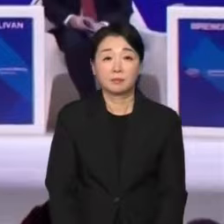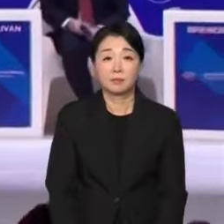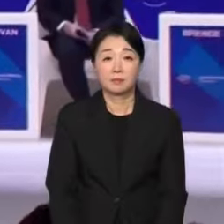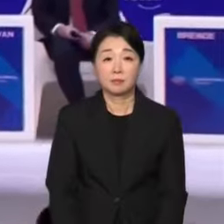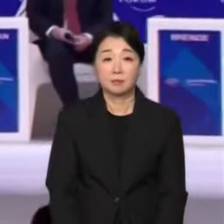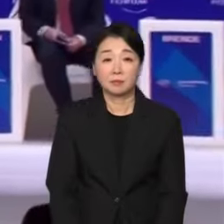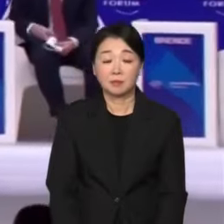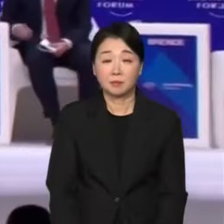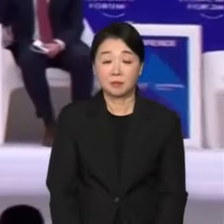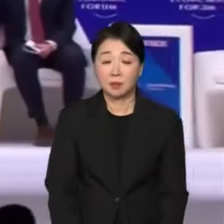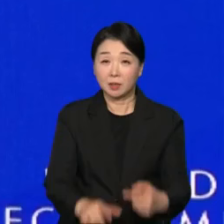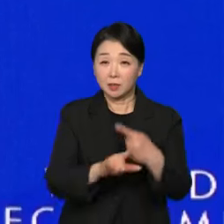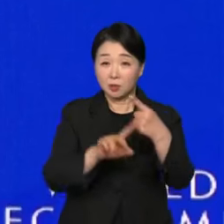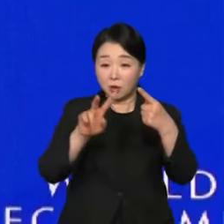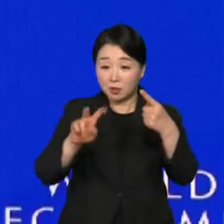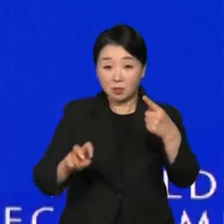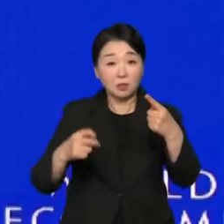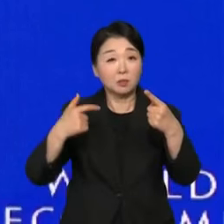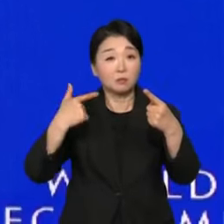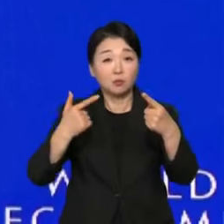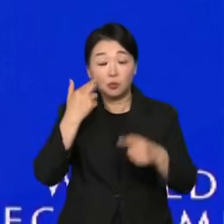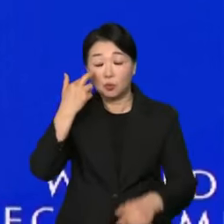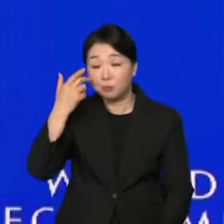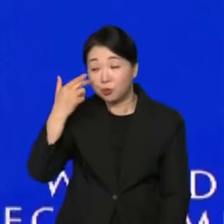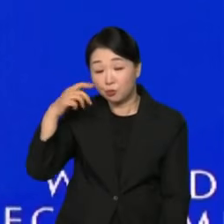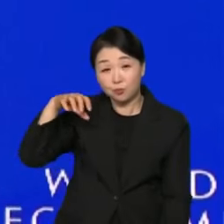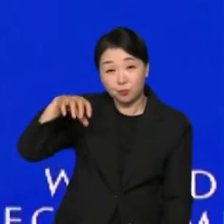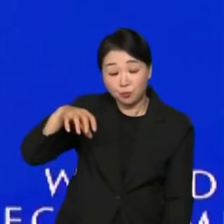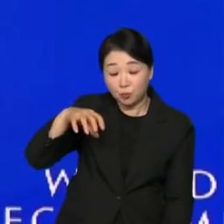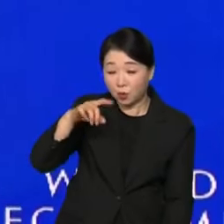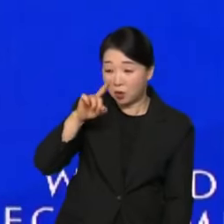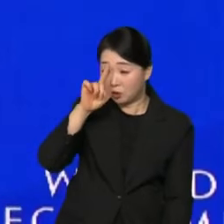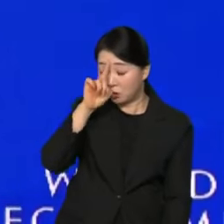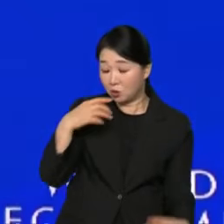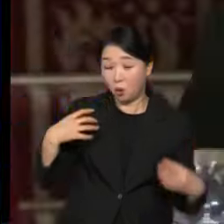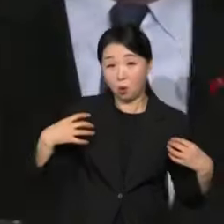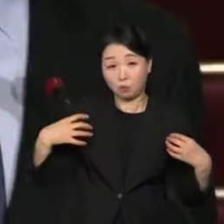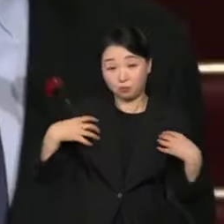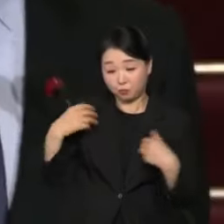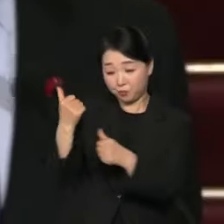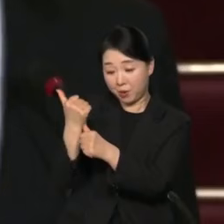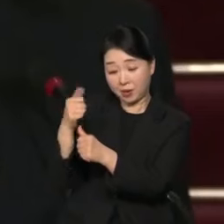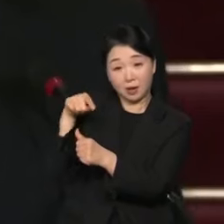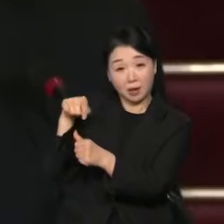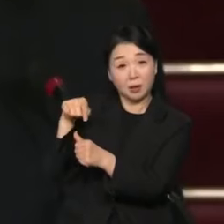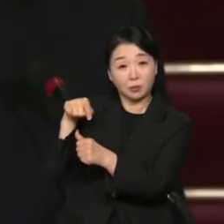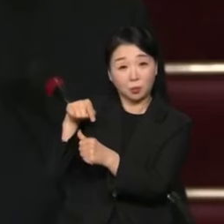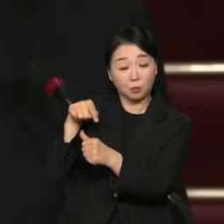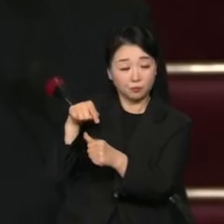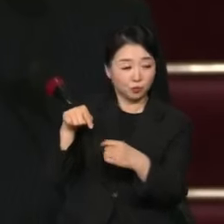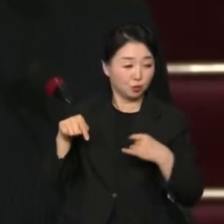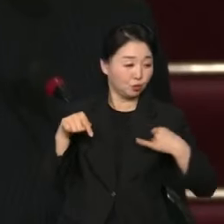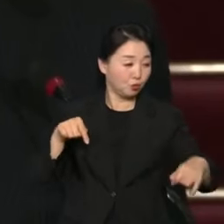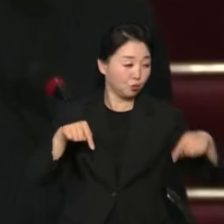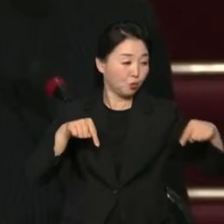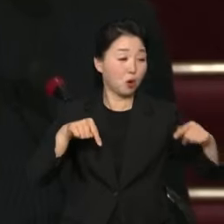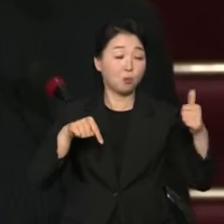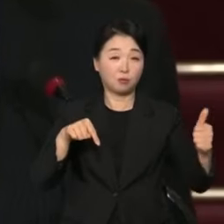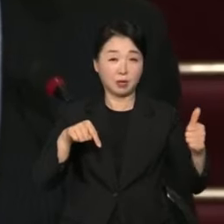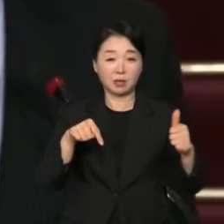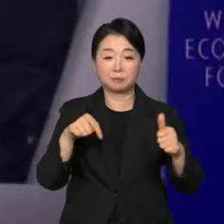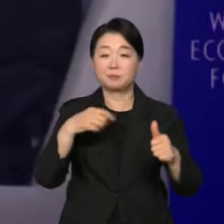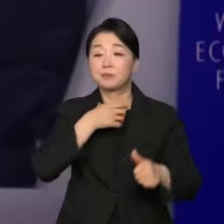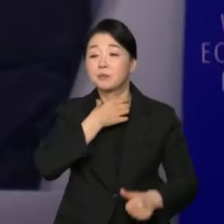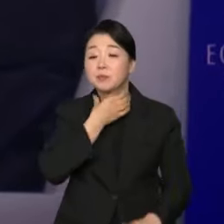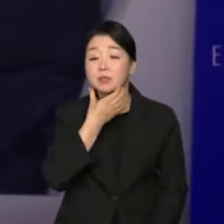현지 시간 26일 미국 제이크 설리번 백악관 국가안보보좌관과 왕이 중국 외교부장이 태국에서